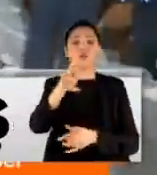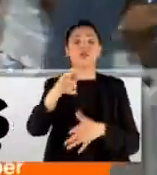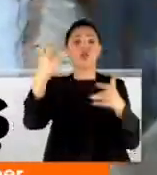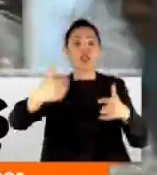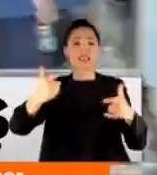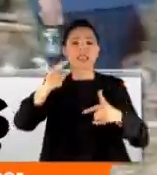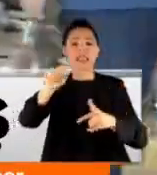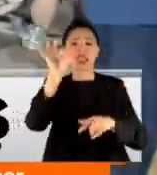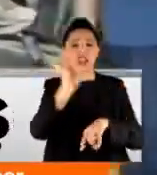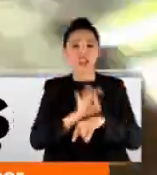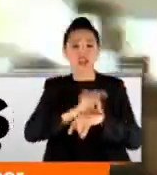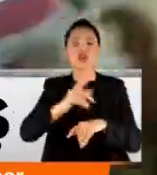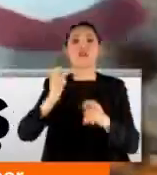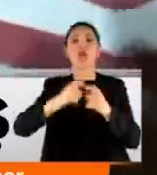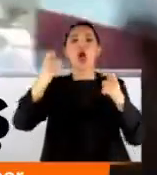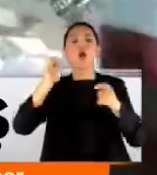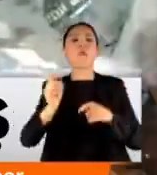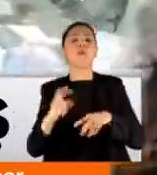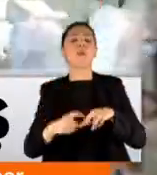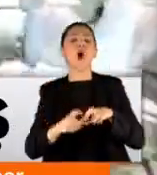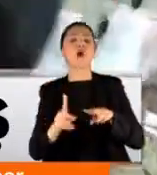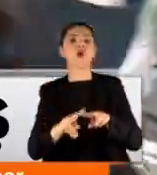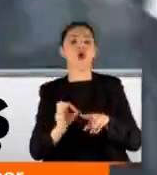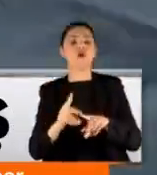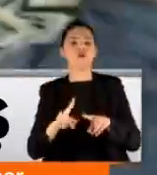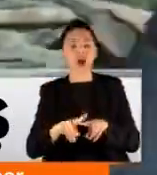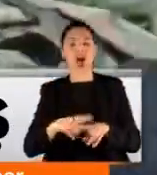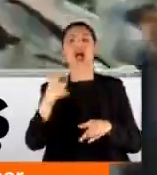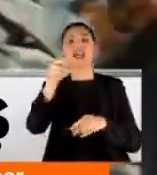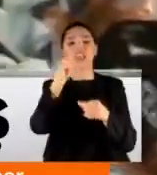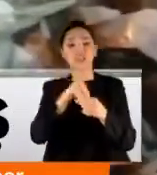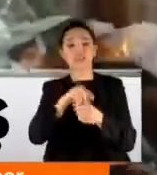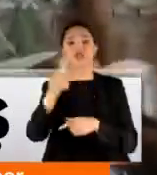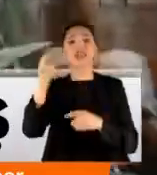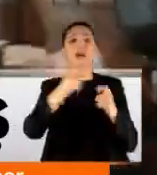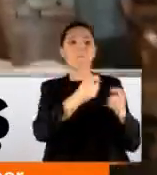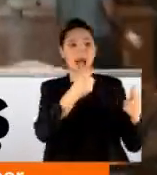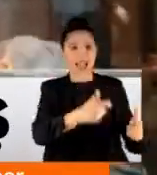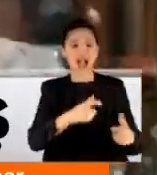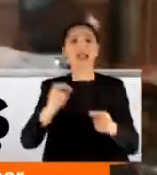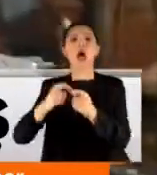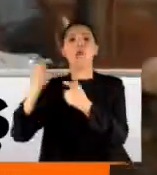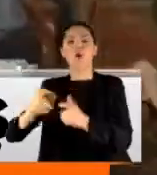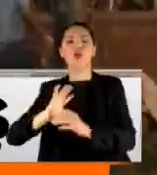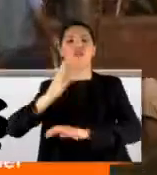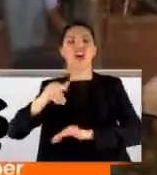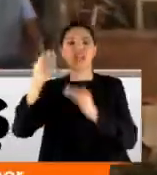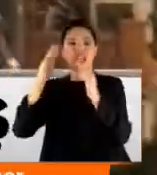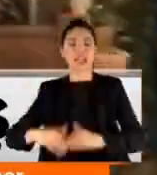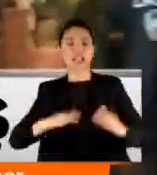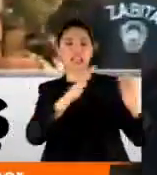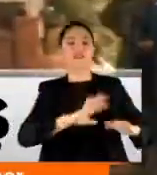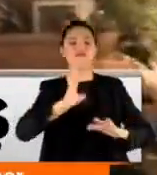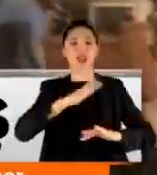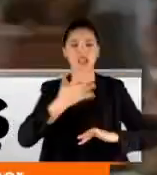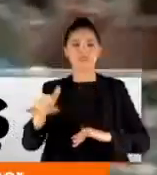Burası şu an Bornova, Manavkuyu ve daha çok yıkımın olduğu noktalar Bayraklı ve Bornova ilçelerinde oldu. Birbirine çok